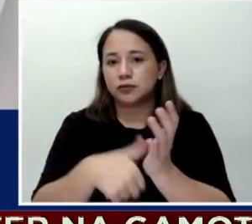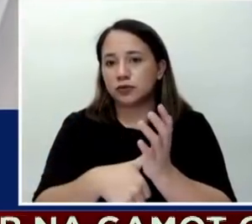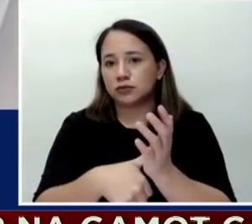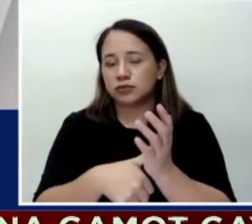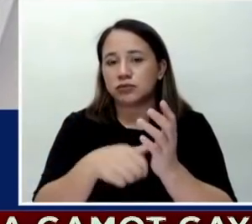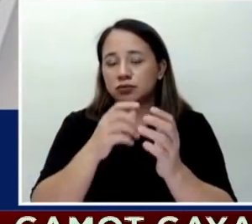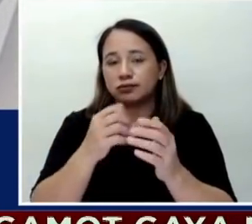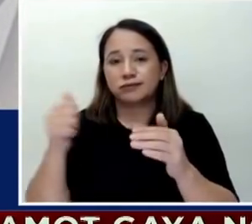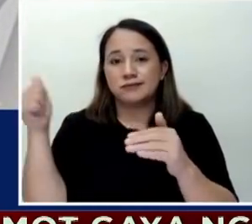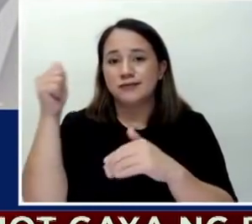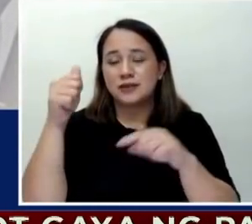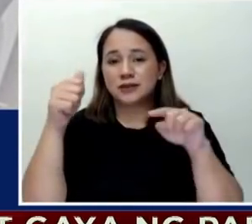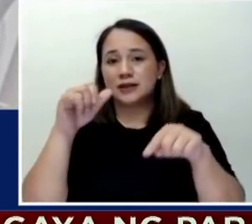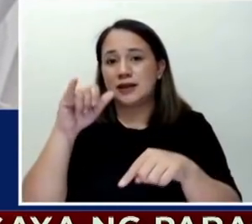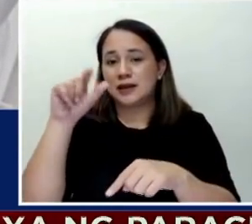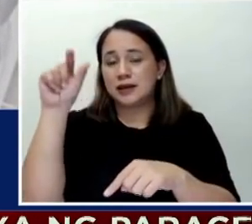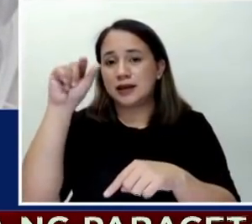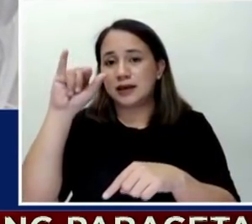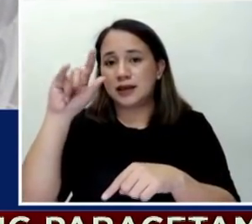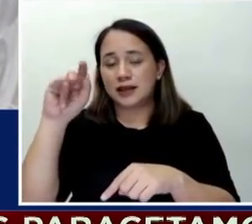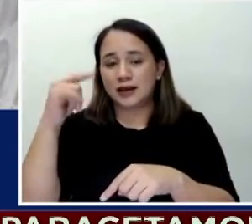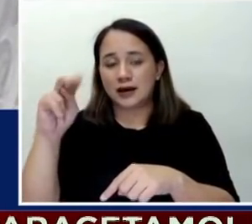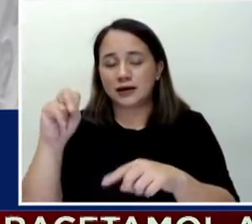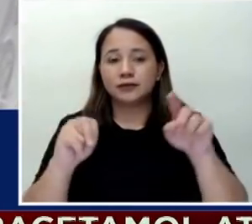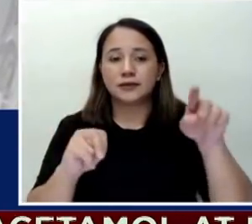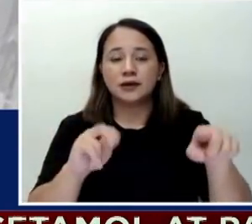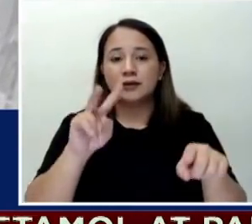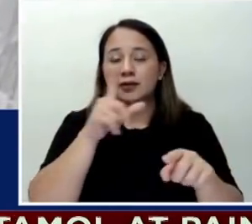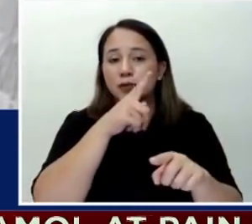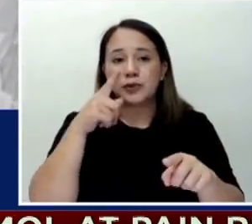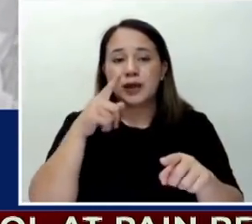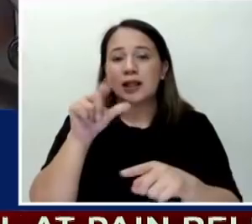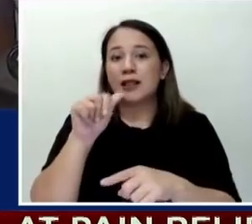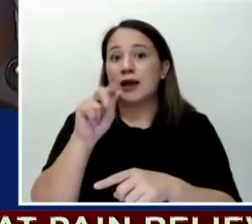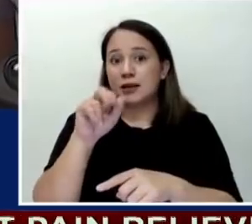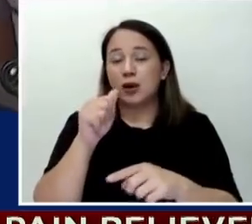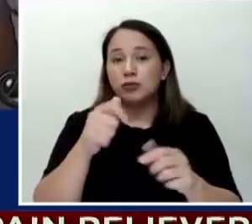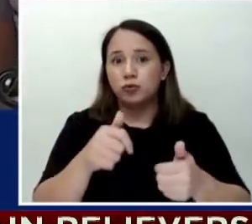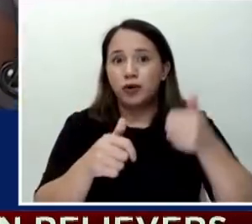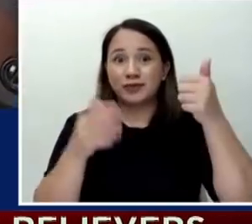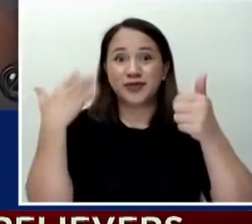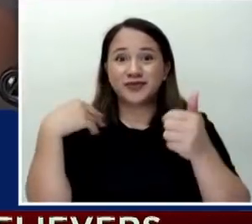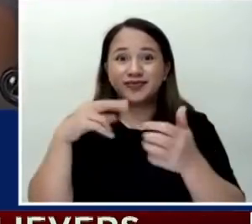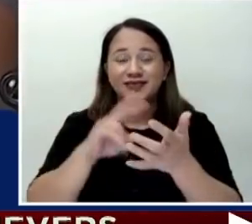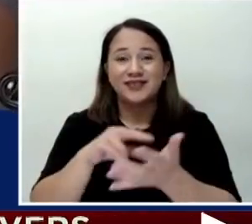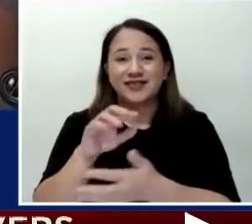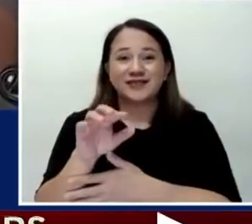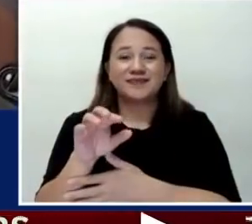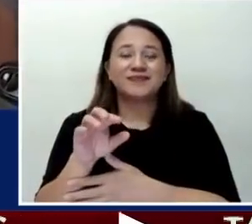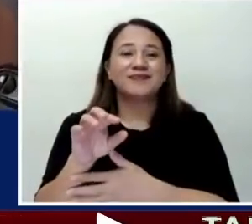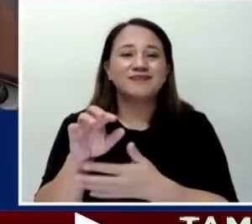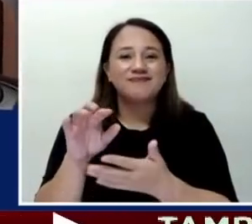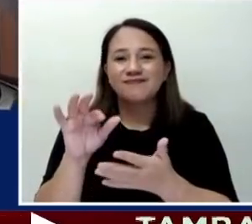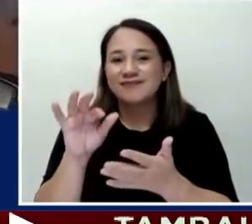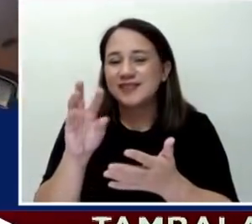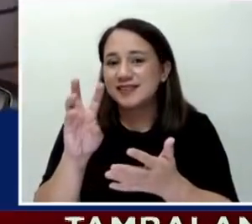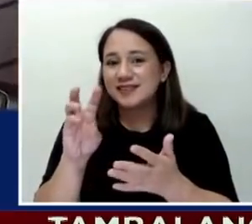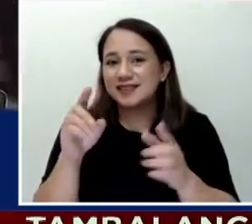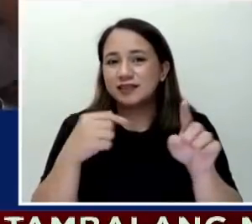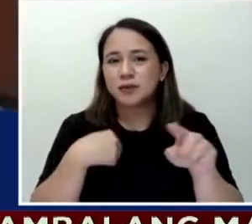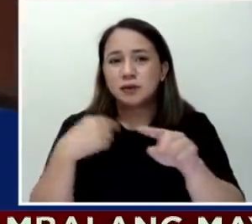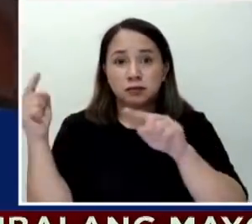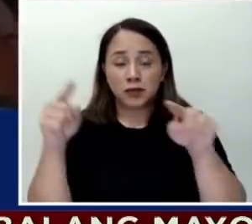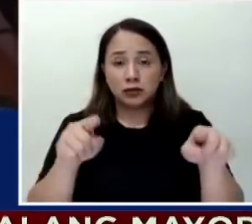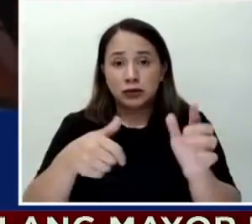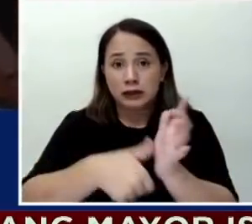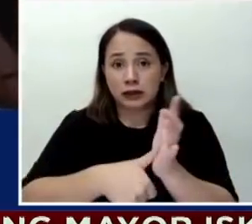sa Iligan. Kay VP Lenny naman ang probinsya ng Lanao del Norte. It's not as if bumabalik lang kami dito dahil election.